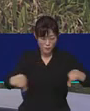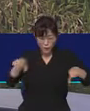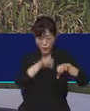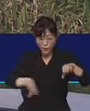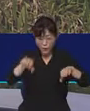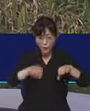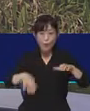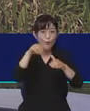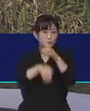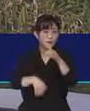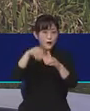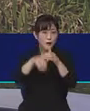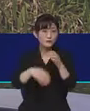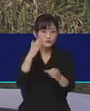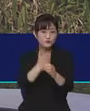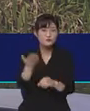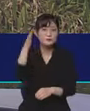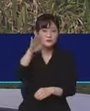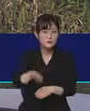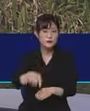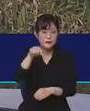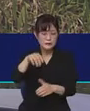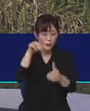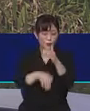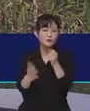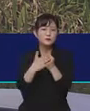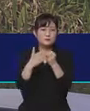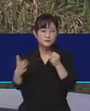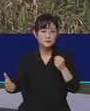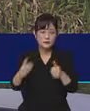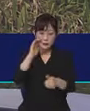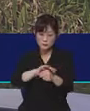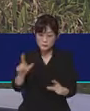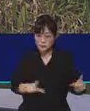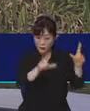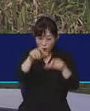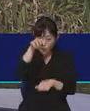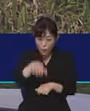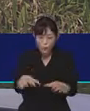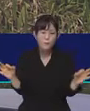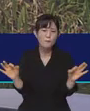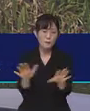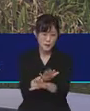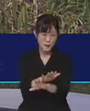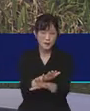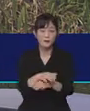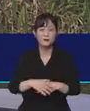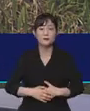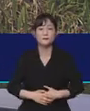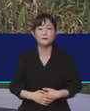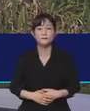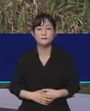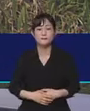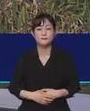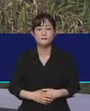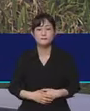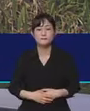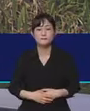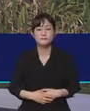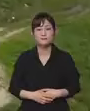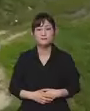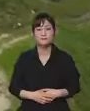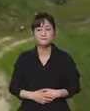중인데 부주의한 공사로 이 남생이의 서식지가 사라져버렸습니다. 현장을 구영실 기자가 다녀왔습니다.